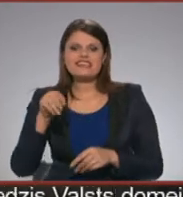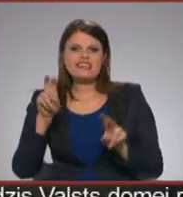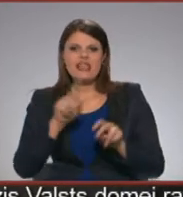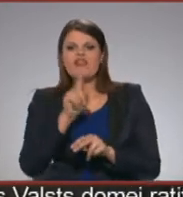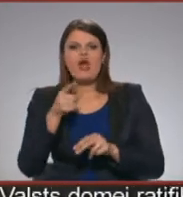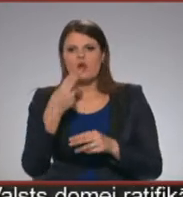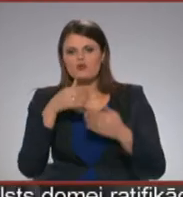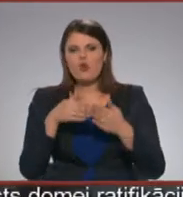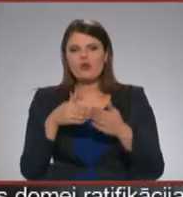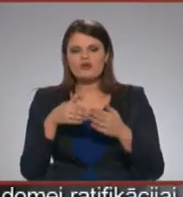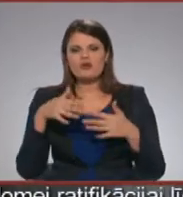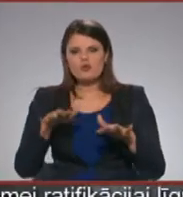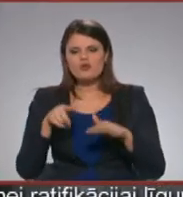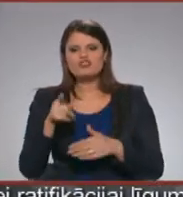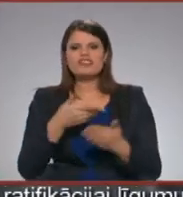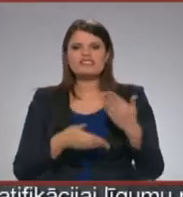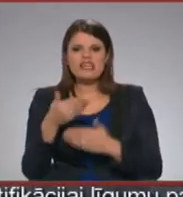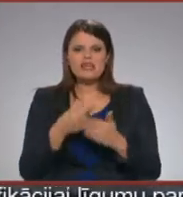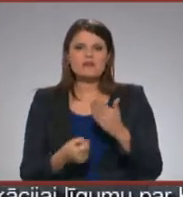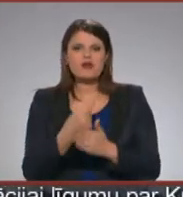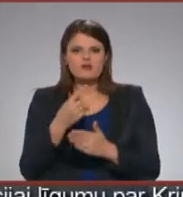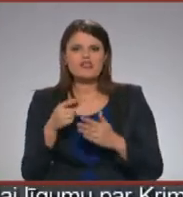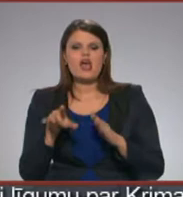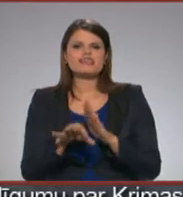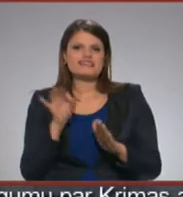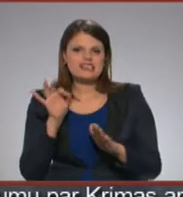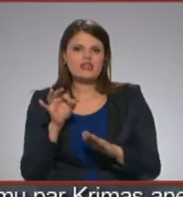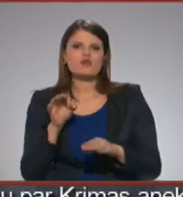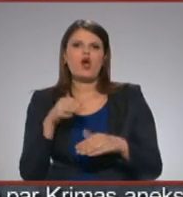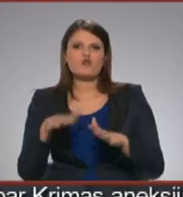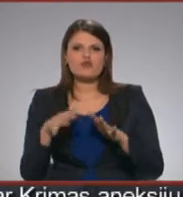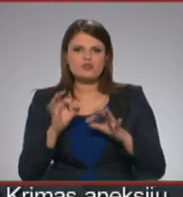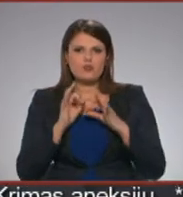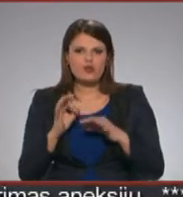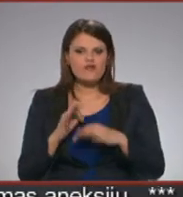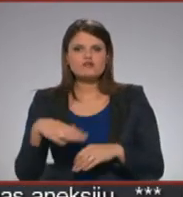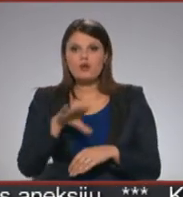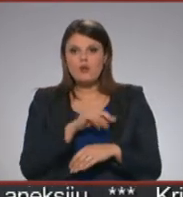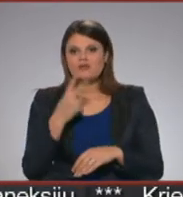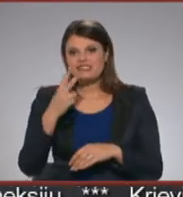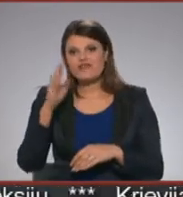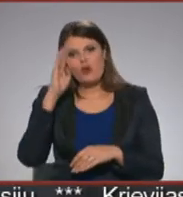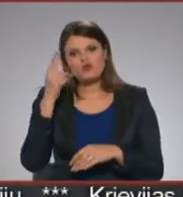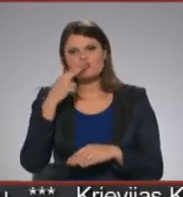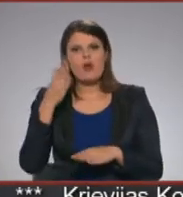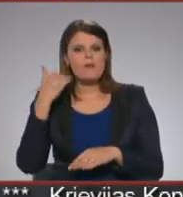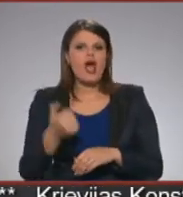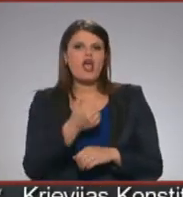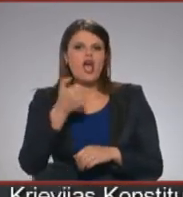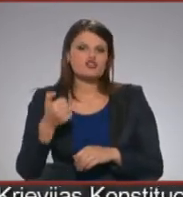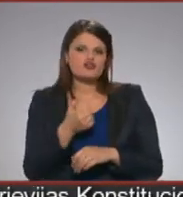šī sadarbība ir rosinājusi nevienu vien jaunieti izvēlēties ar jūrniecību saistītas profesijas. Mums divi puiši no pagājušā